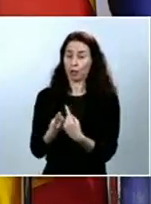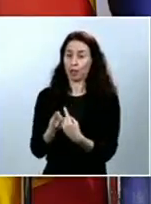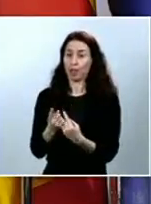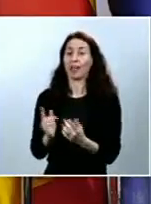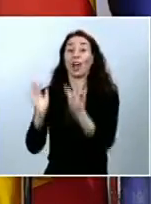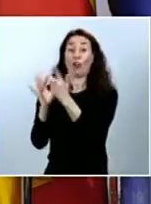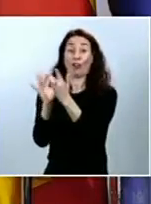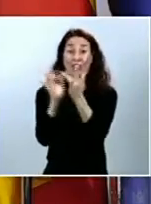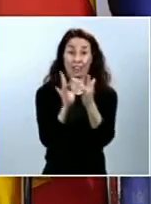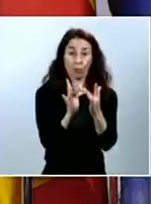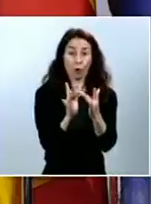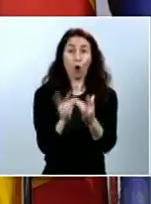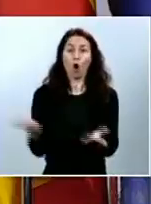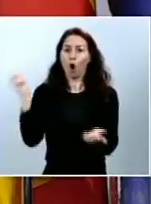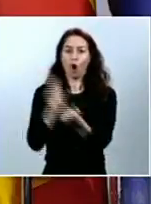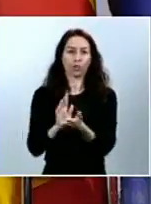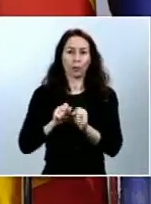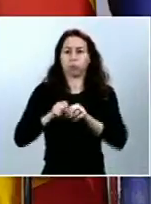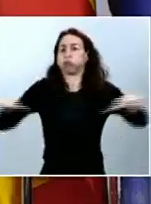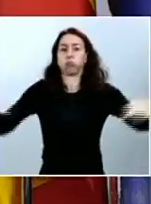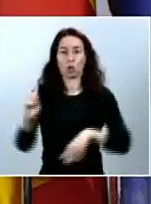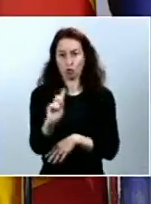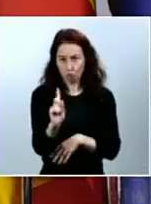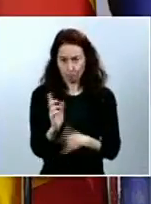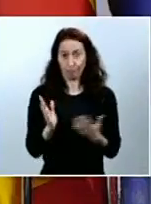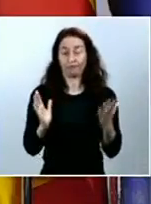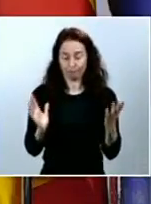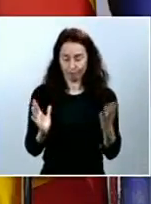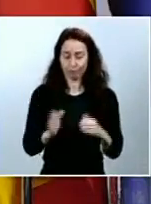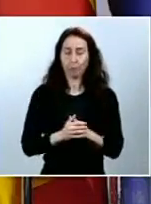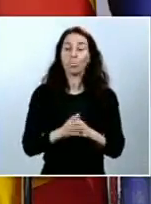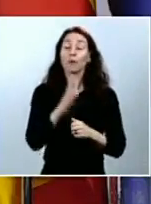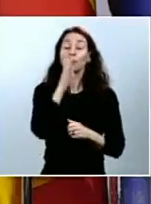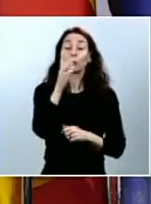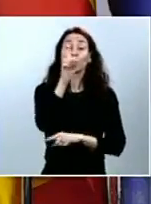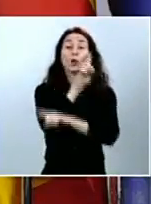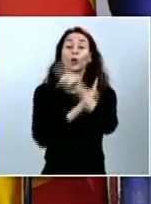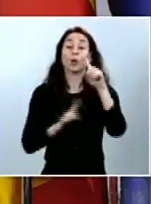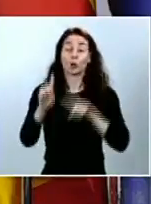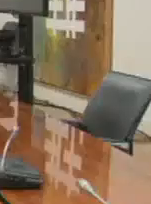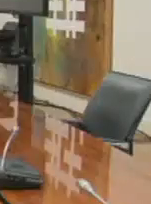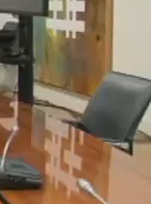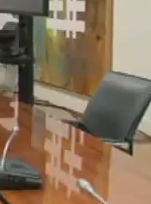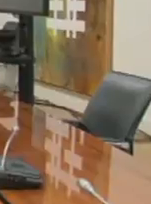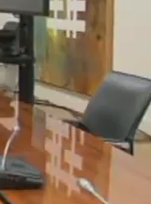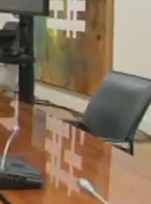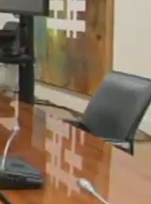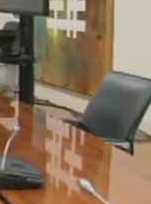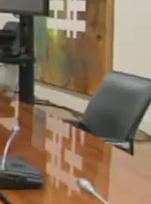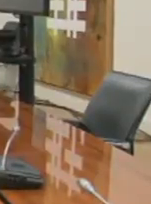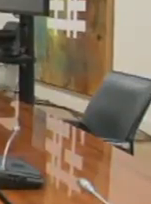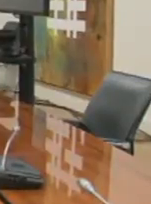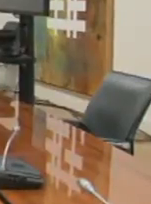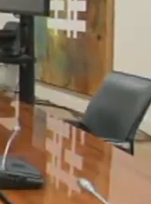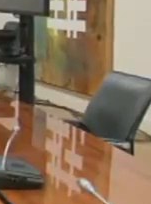epidemia. Porque el problema más gordo, obviamente el número de casos es muy importante, pero el problema más gordo es que tengamos